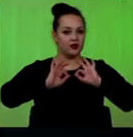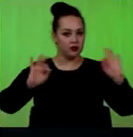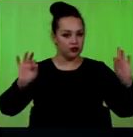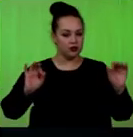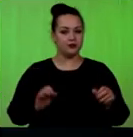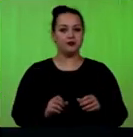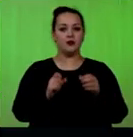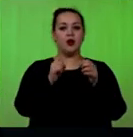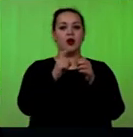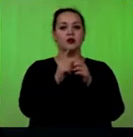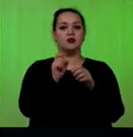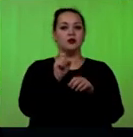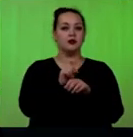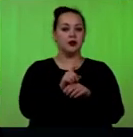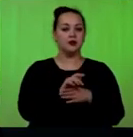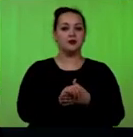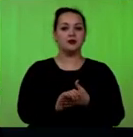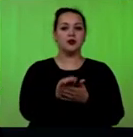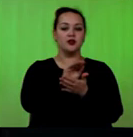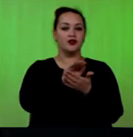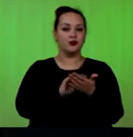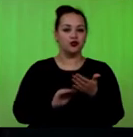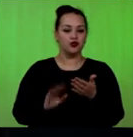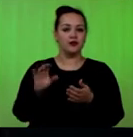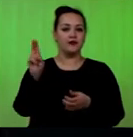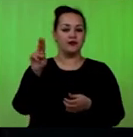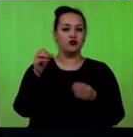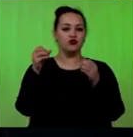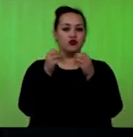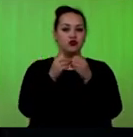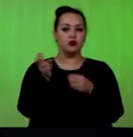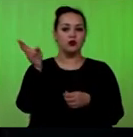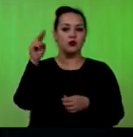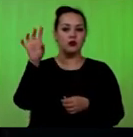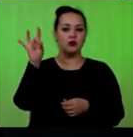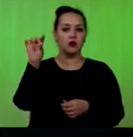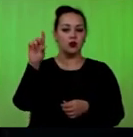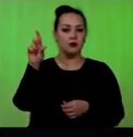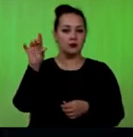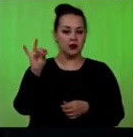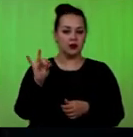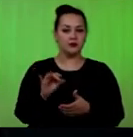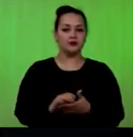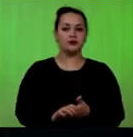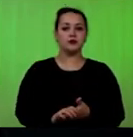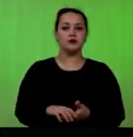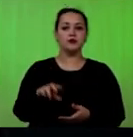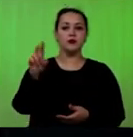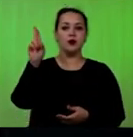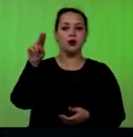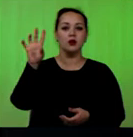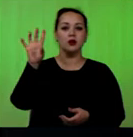11 задание запишите в виде десятичные дроби дробь восемь